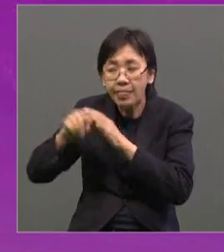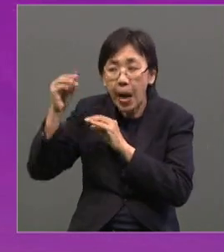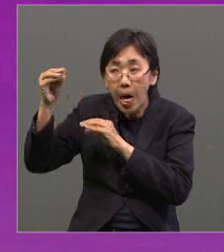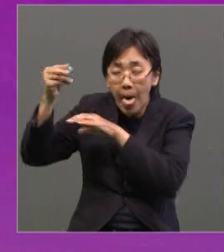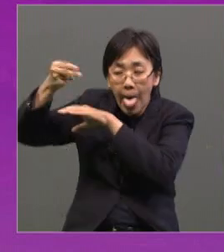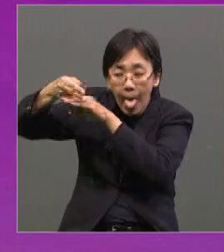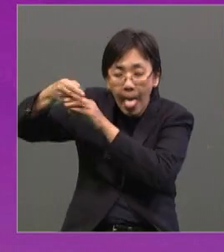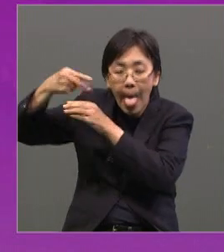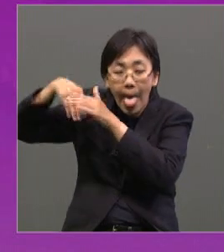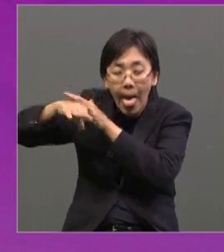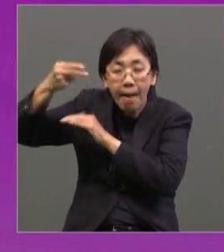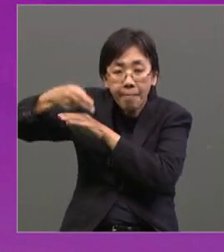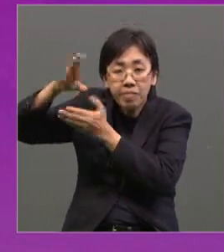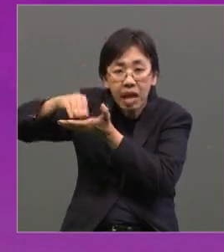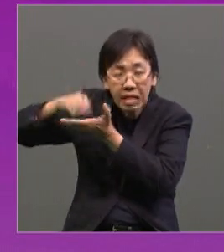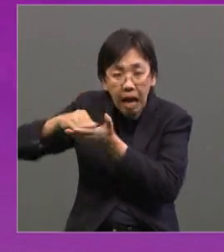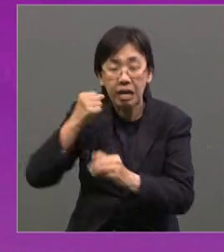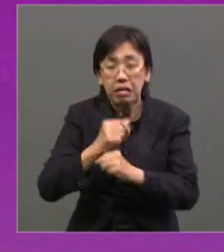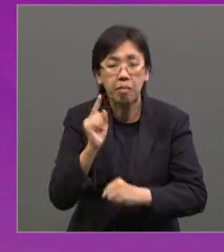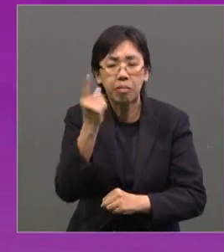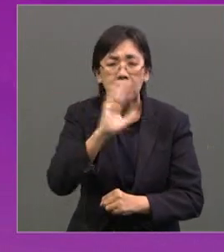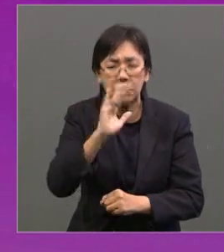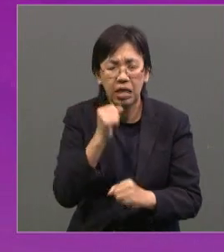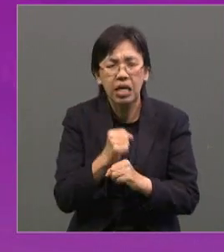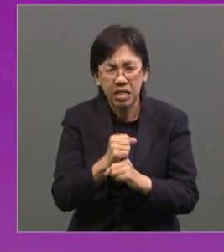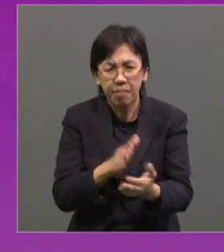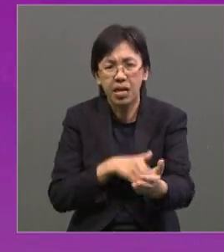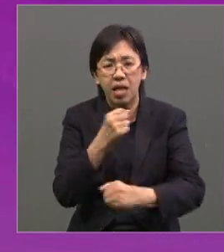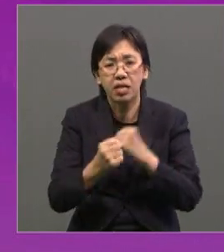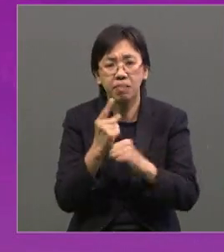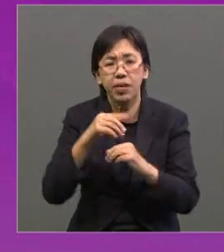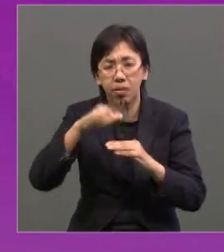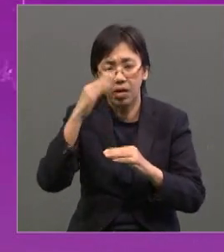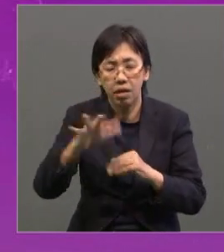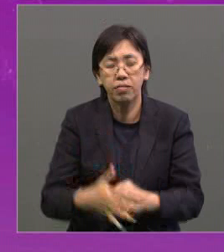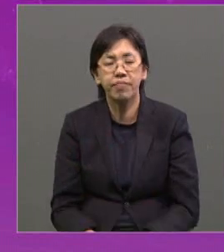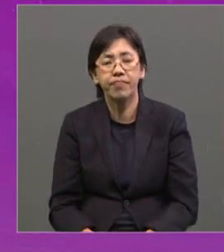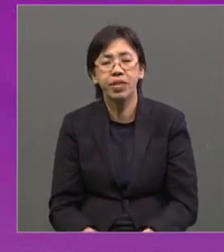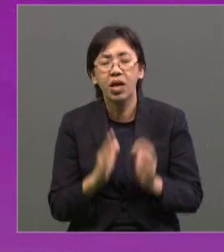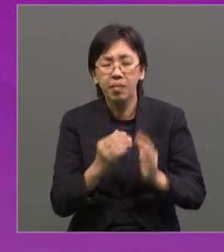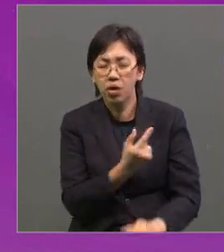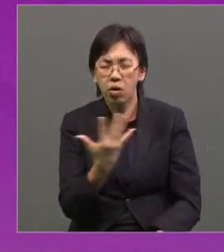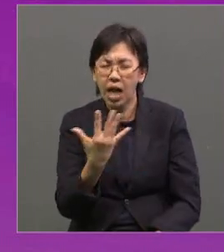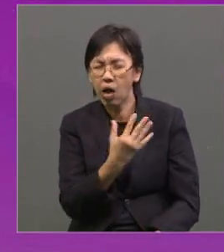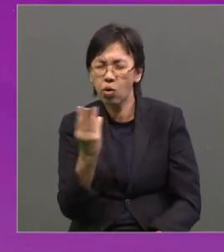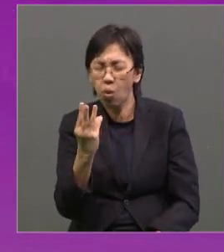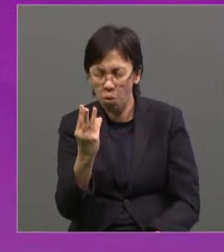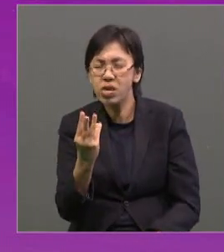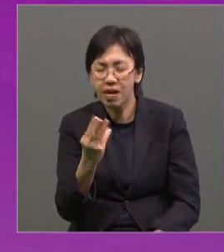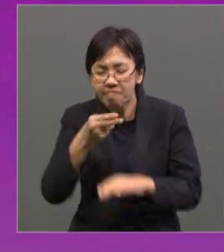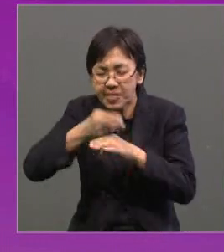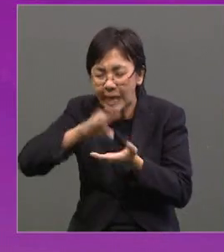งกล้องแอบถ่ายจริงไม่ได้ทำครั้งแรกนะคะทำมาเป็นปีแล้วมีเหยื่อ 5-6 คนแล้วนะ